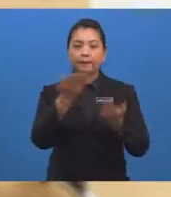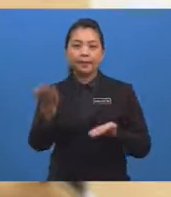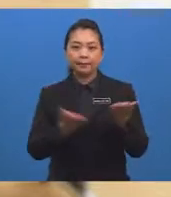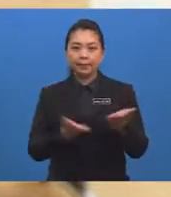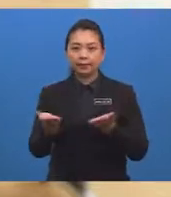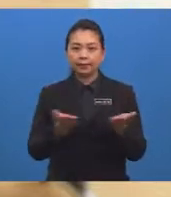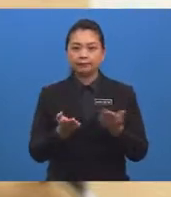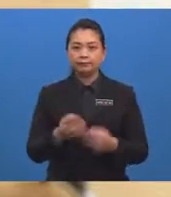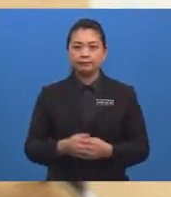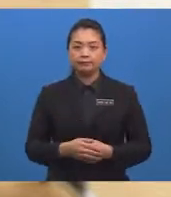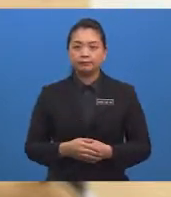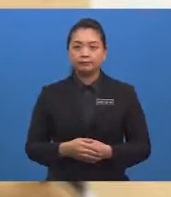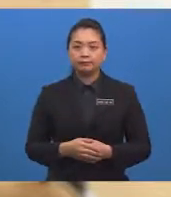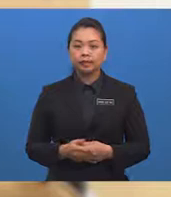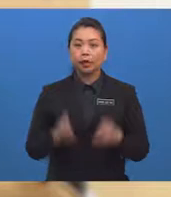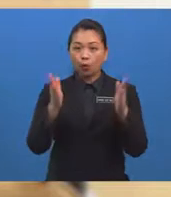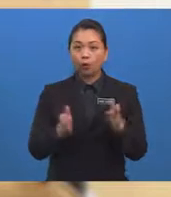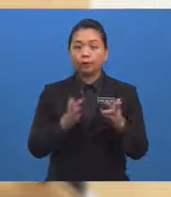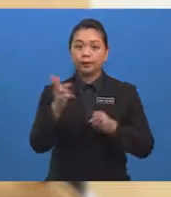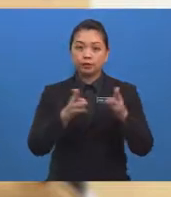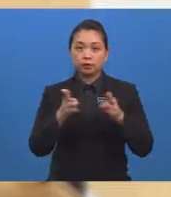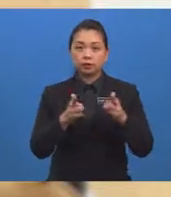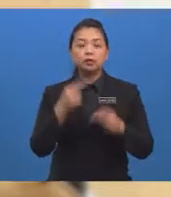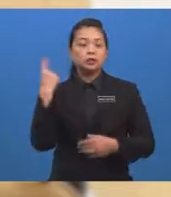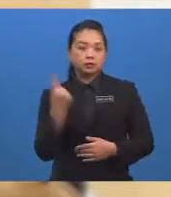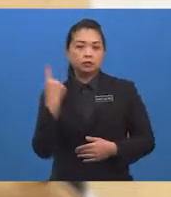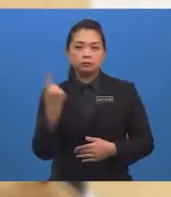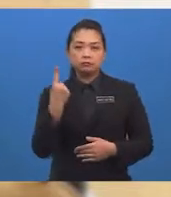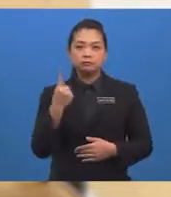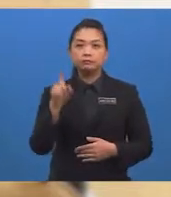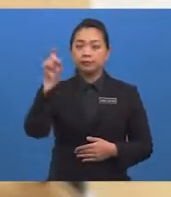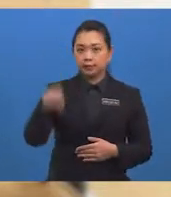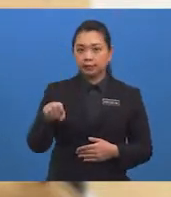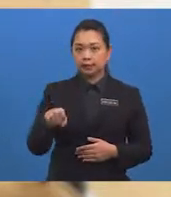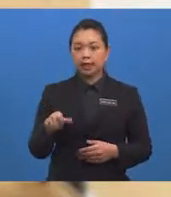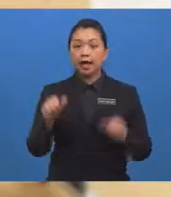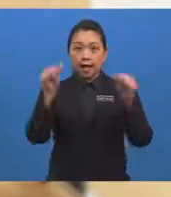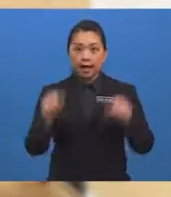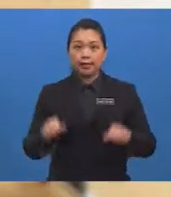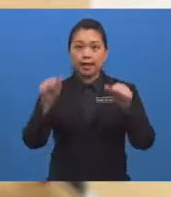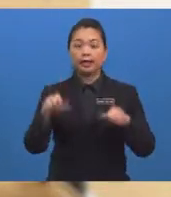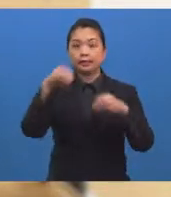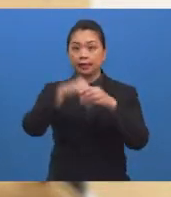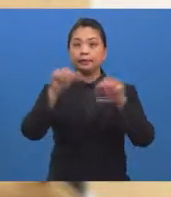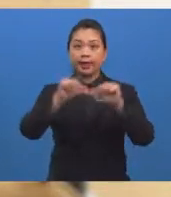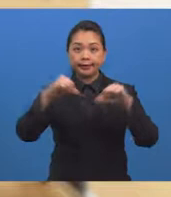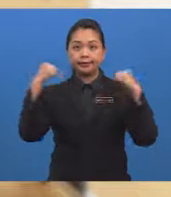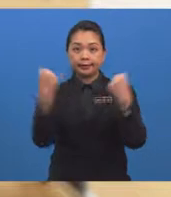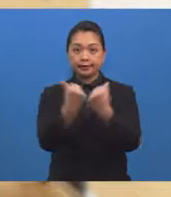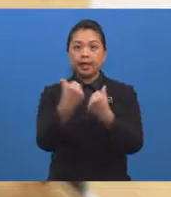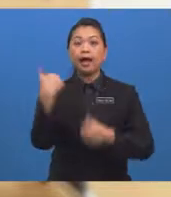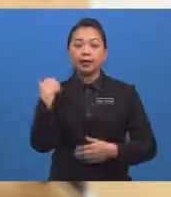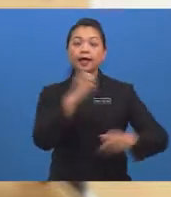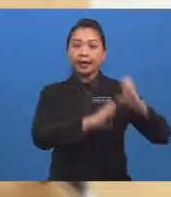perkhidmatan. Pihak pengurusan perlu sentiasa memastikan ahli-ahli dalam agensi mempunyai etika